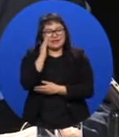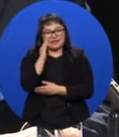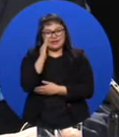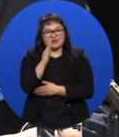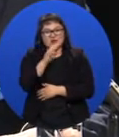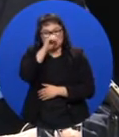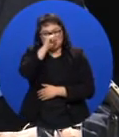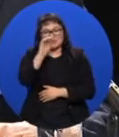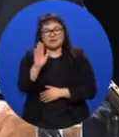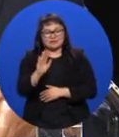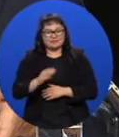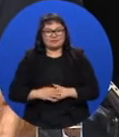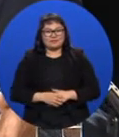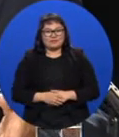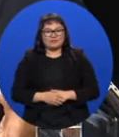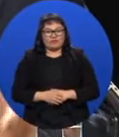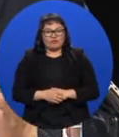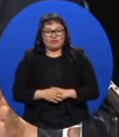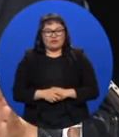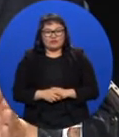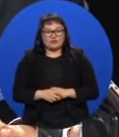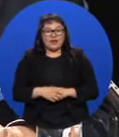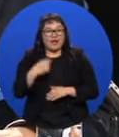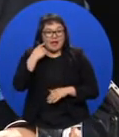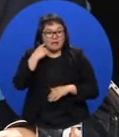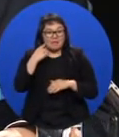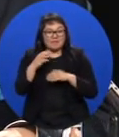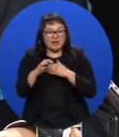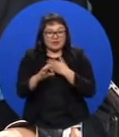좋지 않은가 그렇게 생각해요. 그리고 만약에